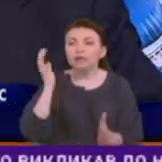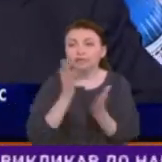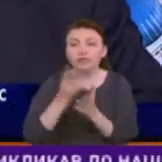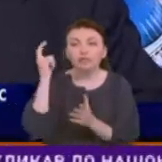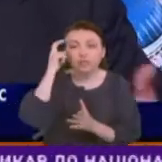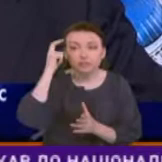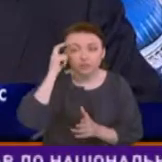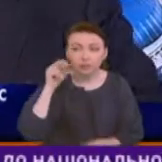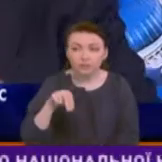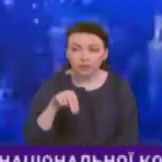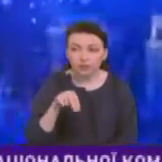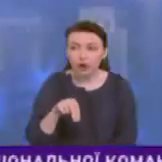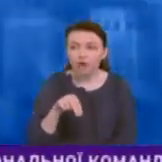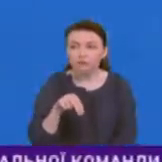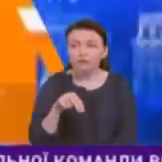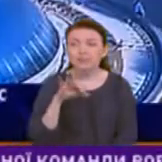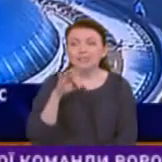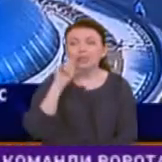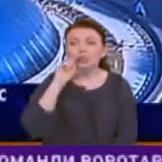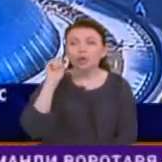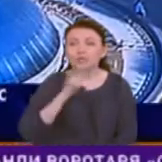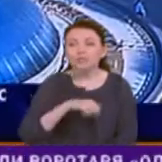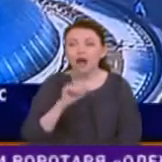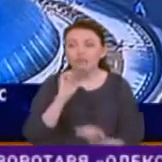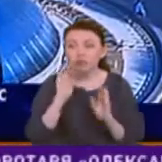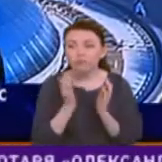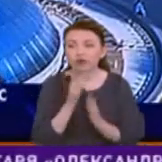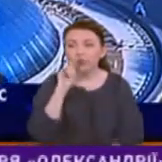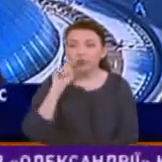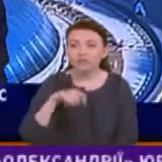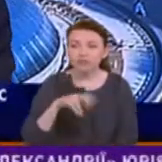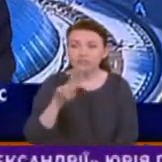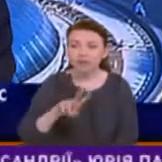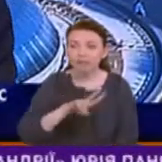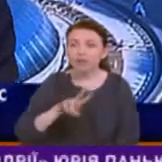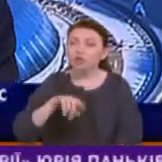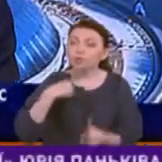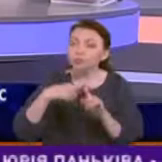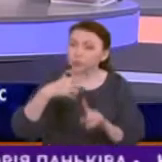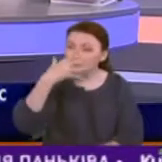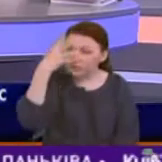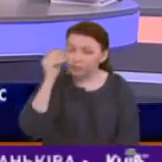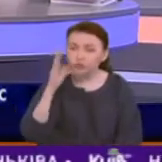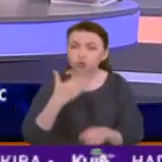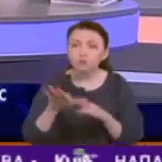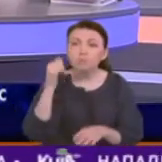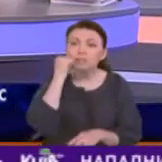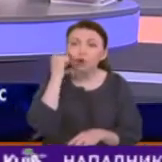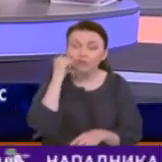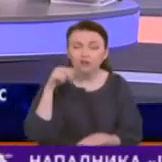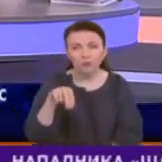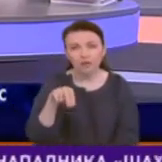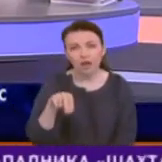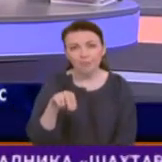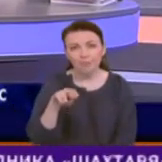Київський патріархат, і Українська автокефальна православна церква. Дивіться. І плюс, не забувайте, частина Московського патріархату. І